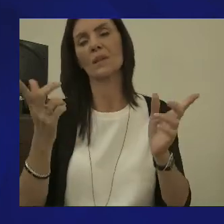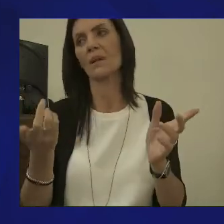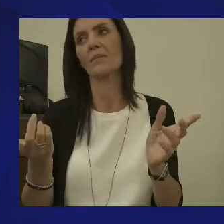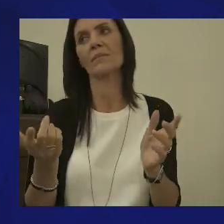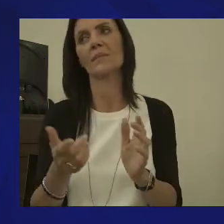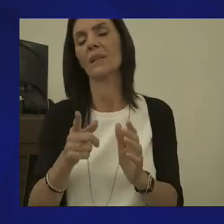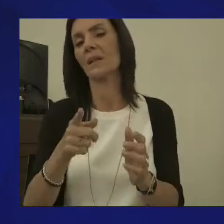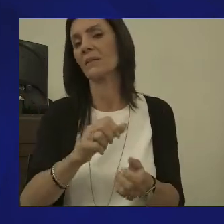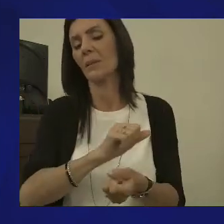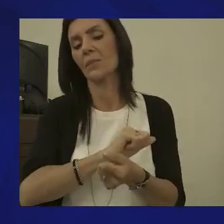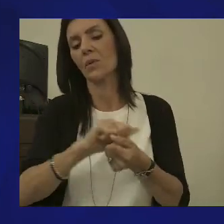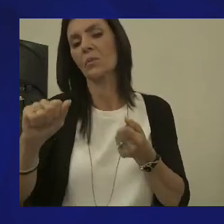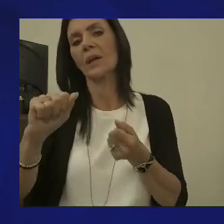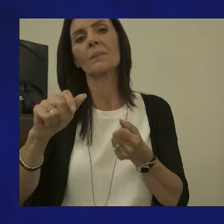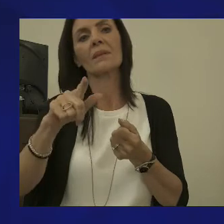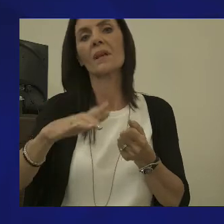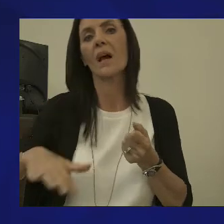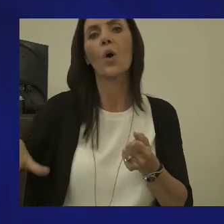ופשוט גומרים את האוכלוסייה